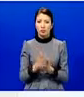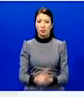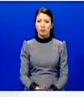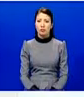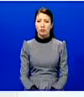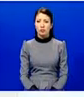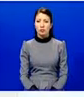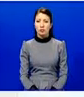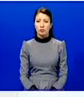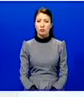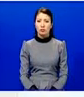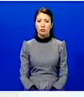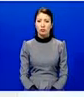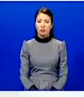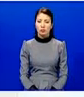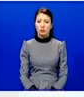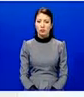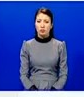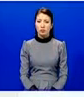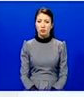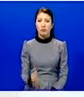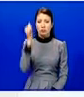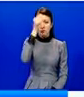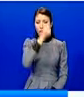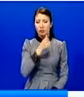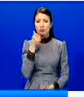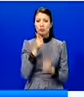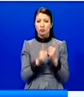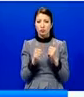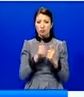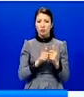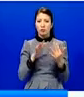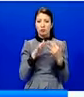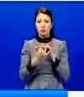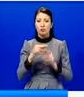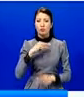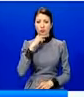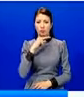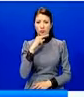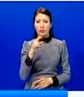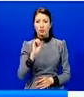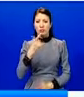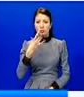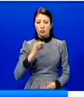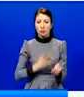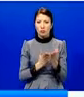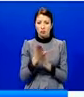Жыл сайын ауылға ерекше көңіл бөліп, аграрлық саланы экономикамыздың драйверіне